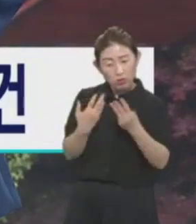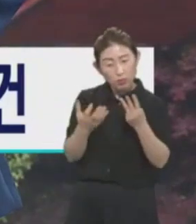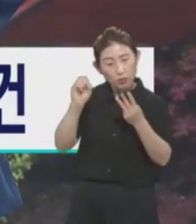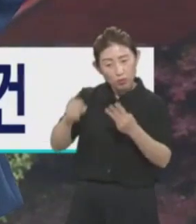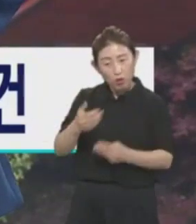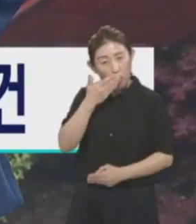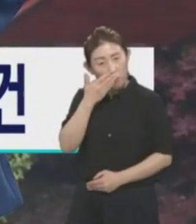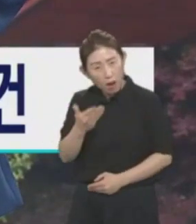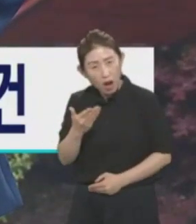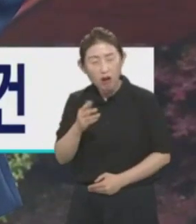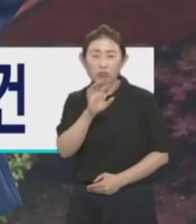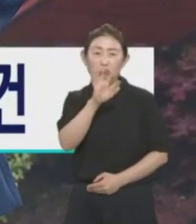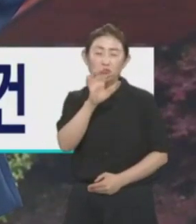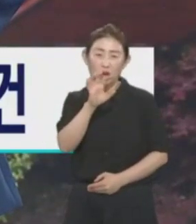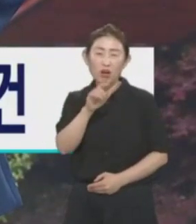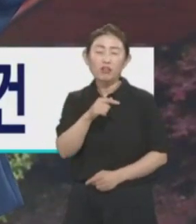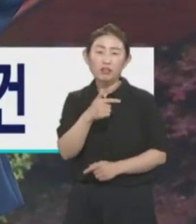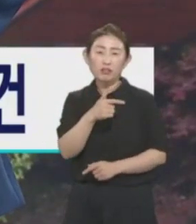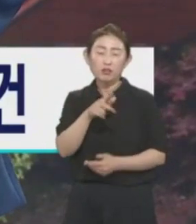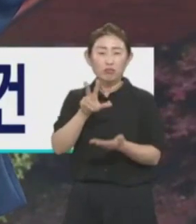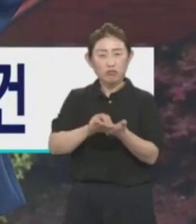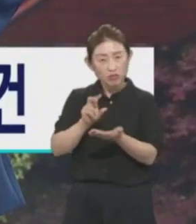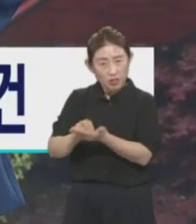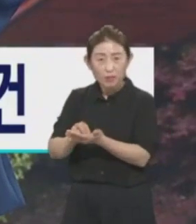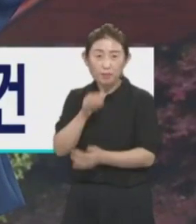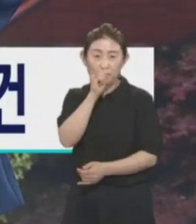과제도 많다는 지적입니다. 노동현 기자입니다.